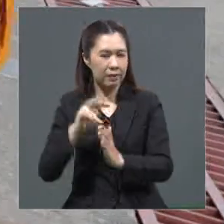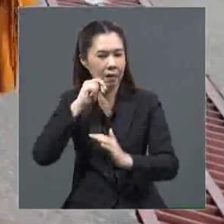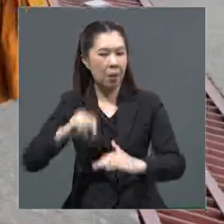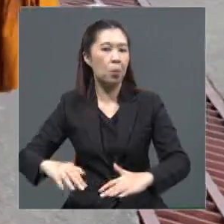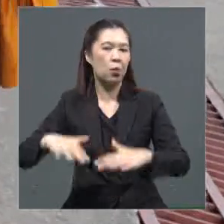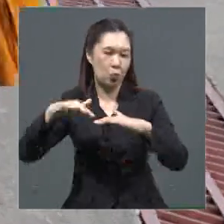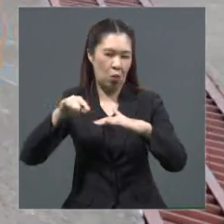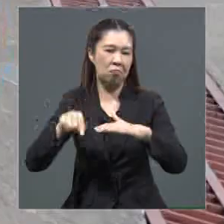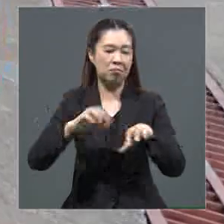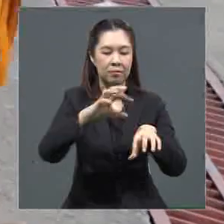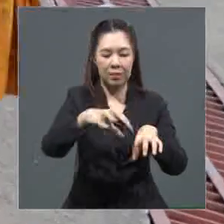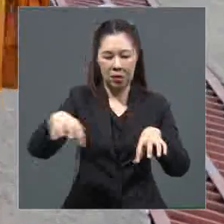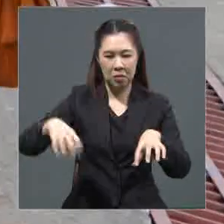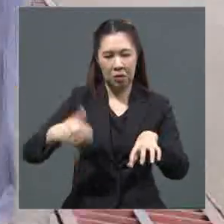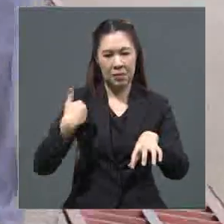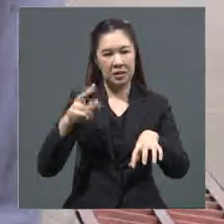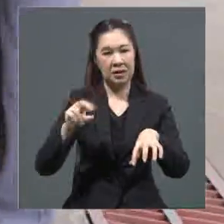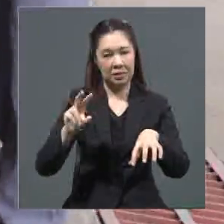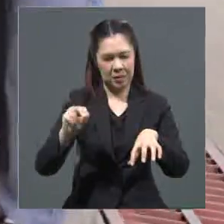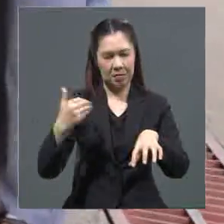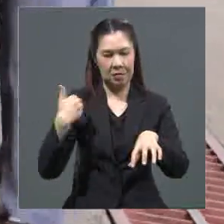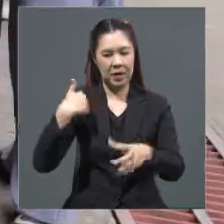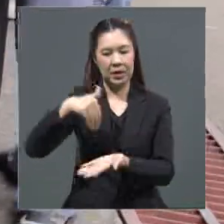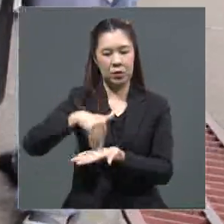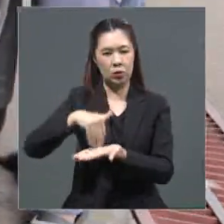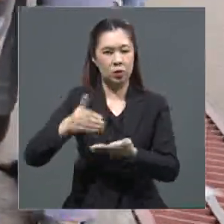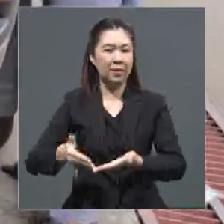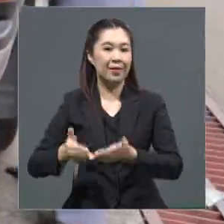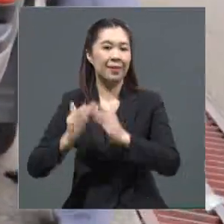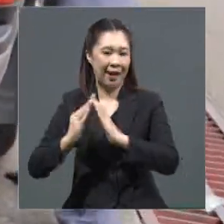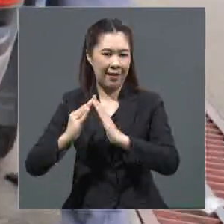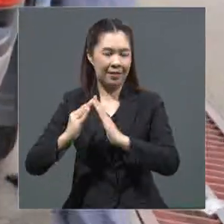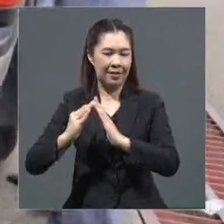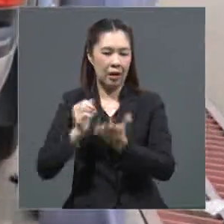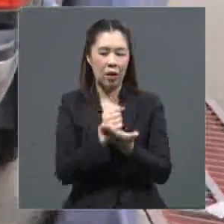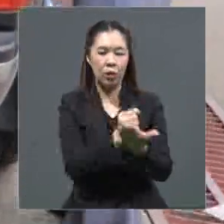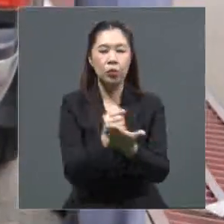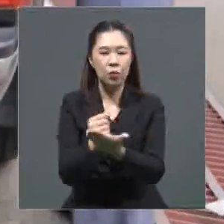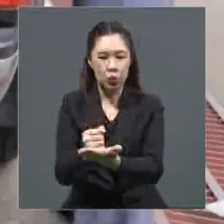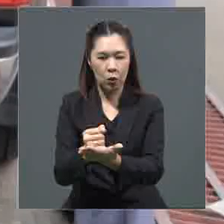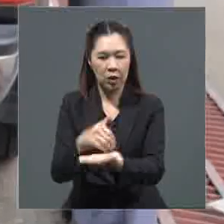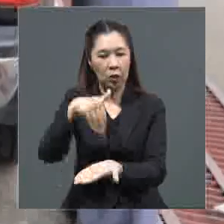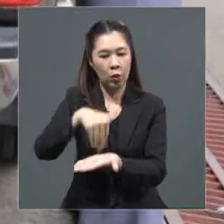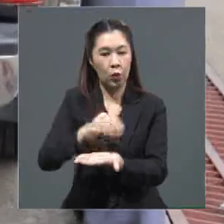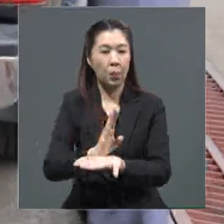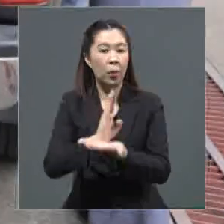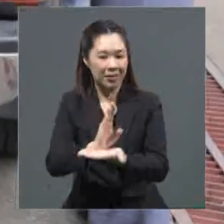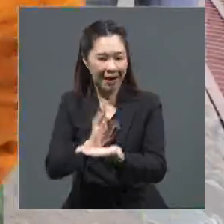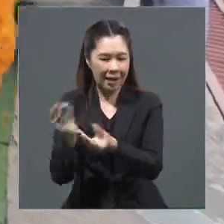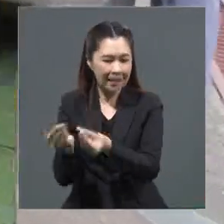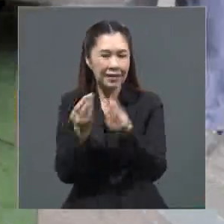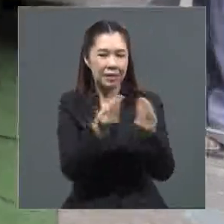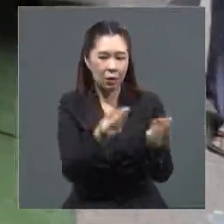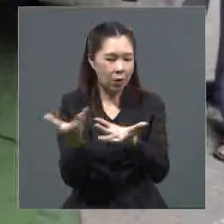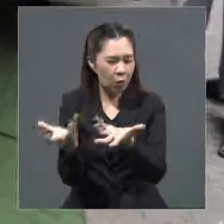มากกว่า 30แห่งตอนนี้ก็มีการตั้งศูนย์ช่วยเหลือผู้ประสบภัยอำเภอโพนพิสัยขึ้นนะครับเพื่อเป็นศูนย์รับบอยจาคนะครับแล้วก็ส่งต่อความ